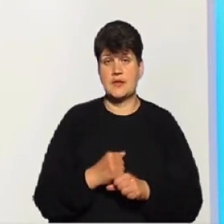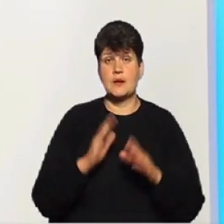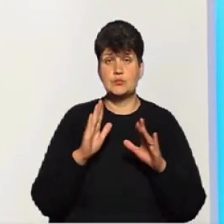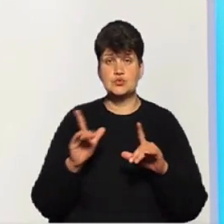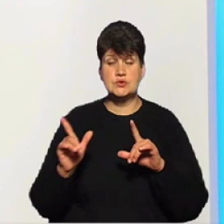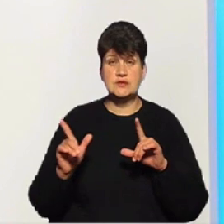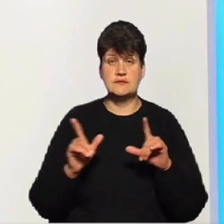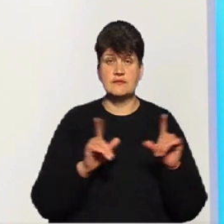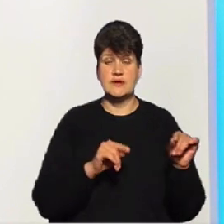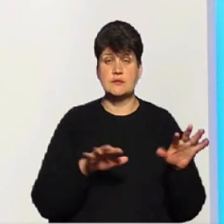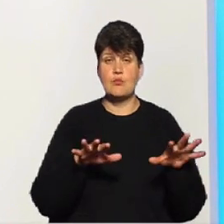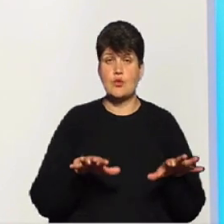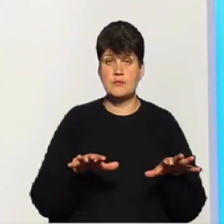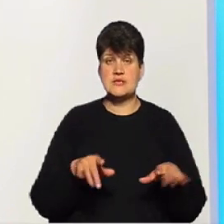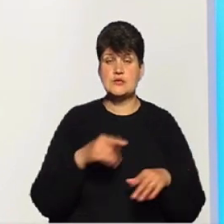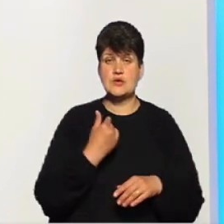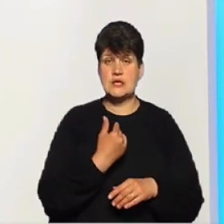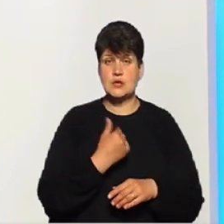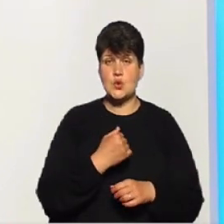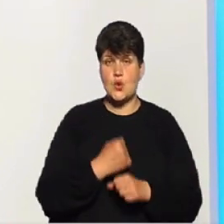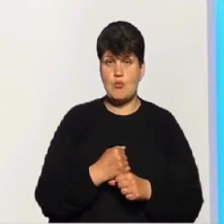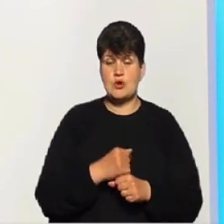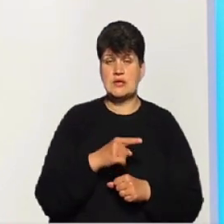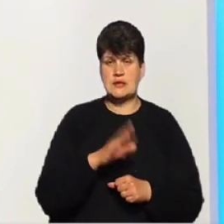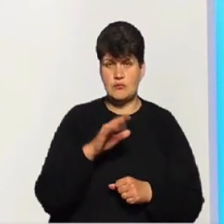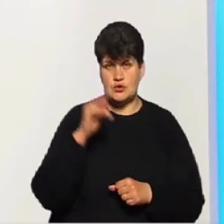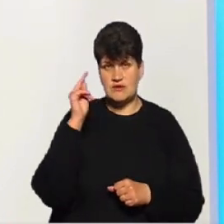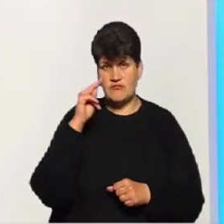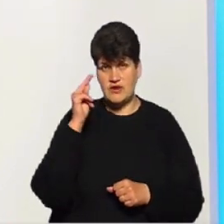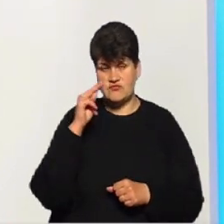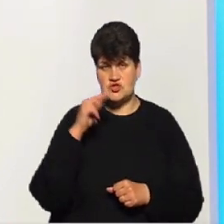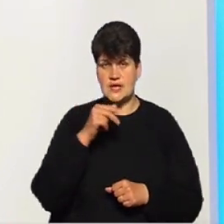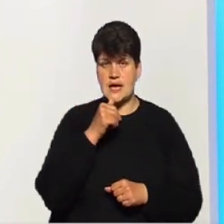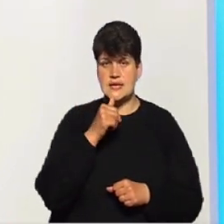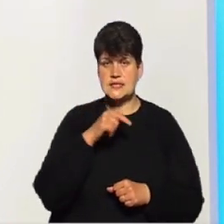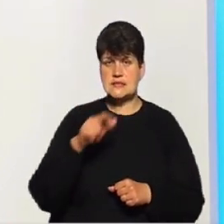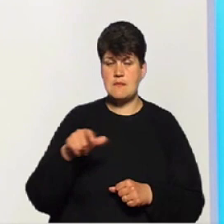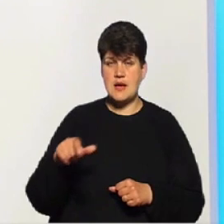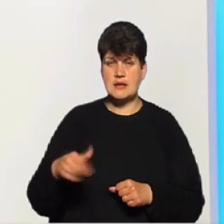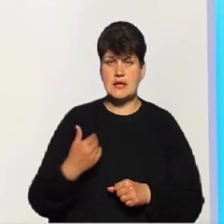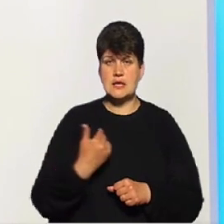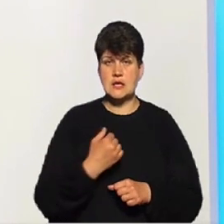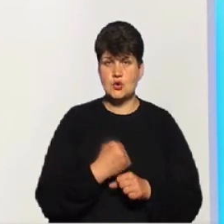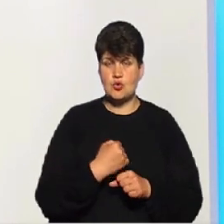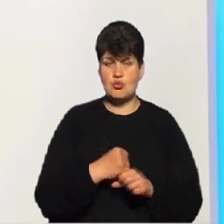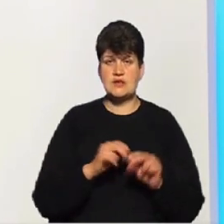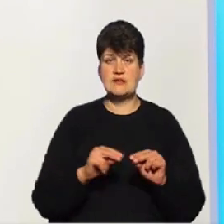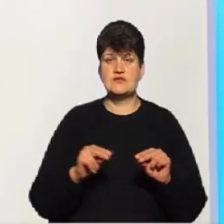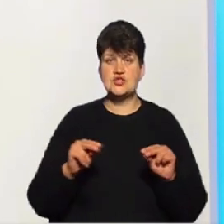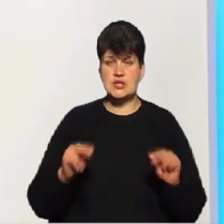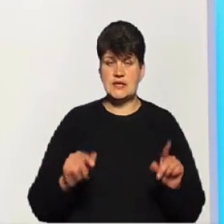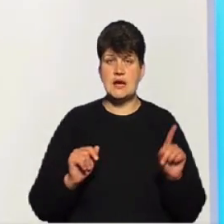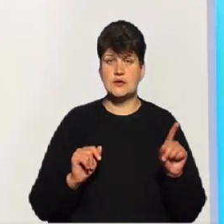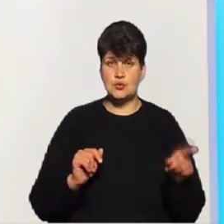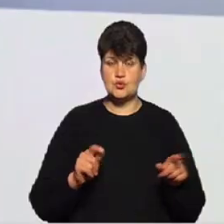виїзд в помісцю їхнього роботи, і там буде вивчення експертами їхньої роботи, вчителя того,